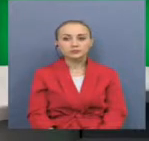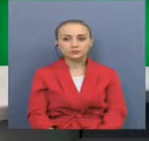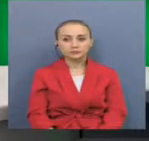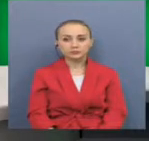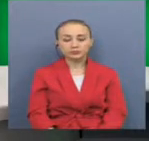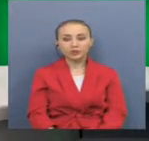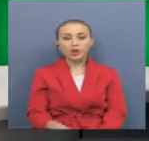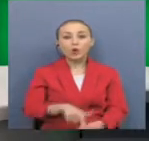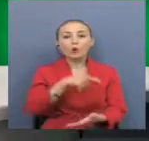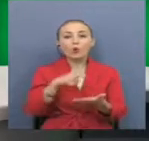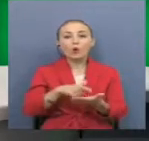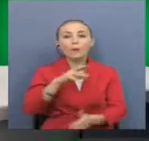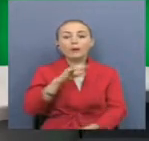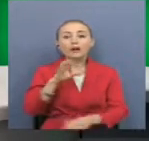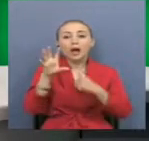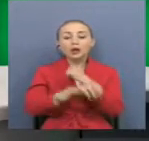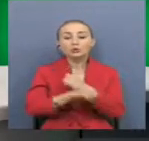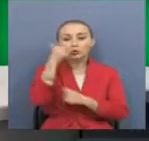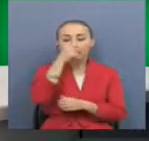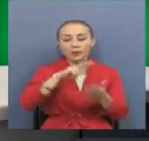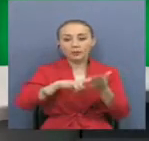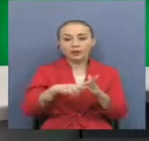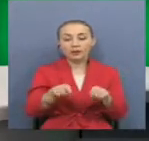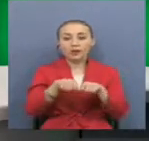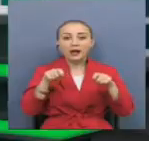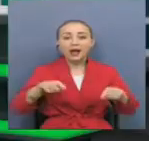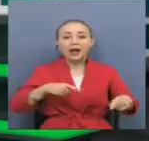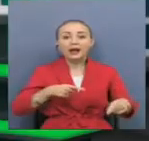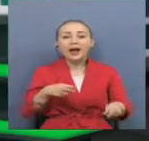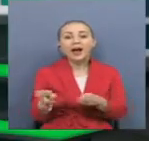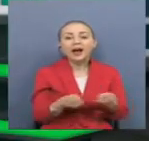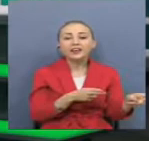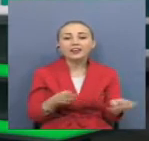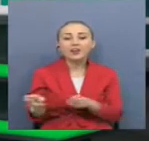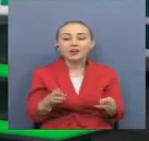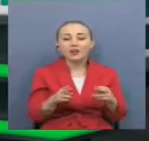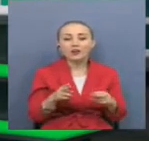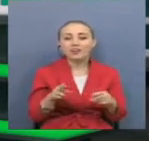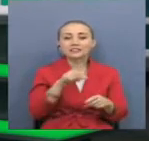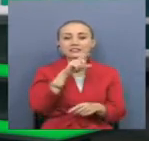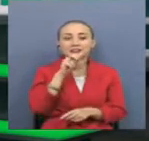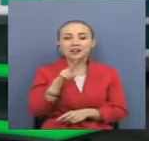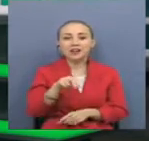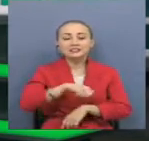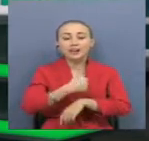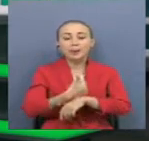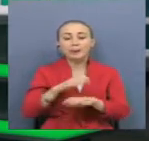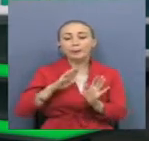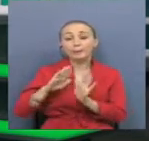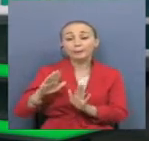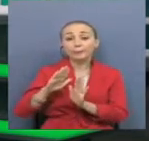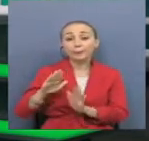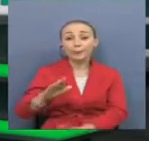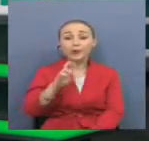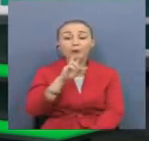Макинс қаласында биылғы жылдың 90 айында жабық хоккей корты ашылмақ. Бұл туралы Бұланды ауданы әкімінің орынбасары Қайыргелді